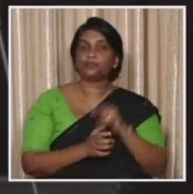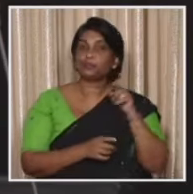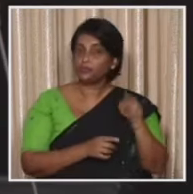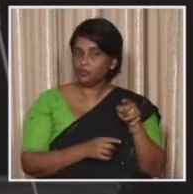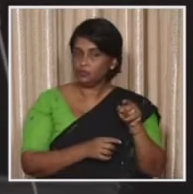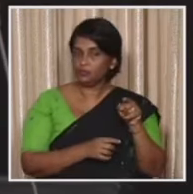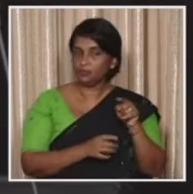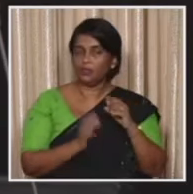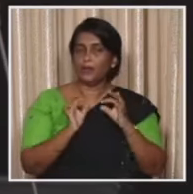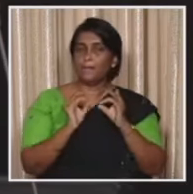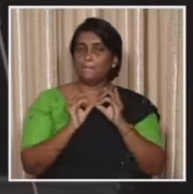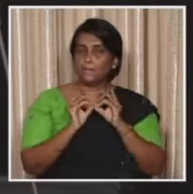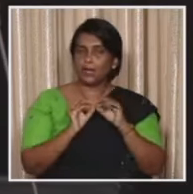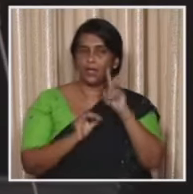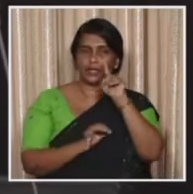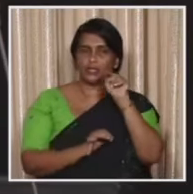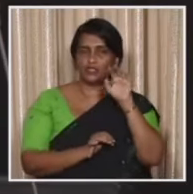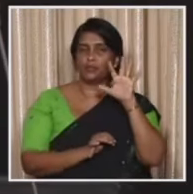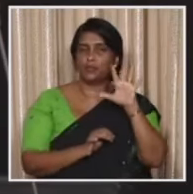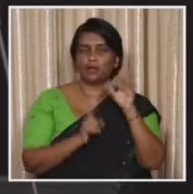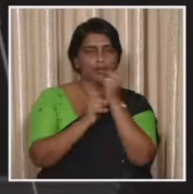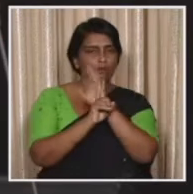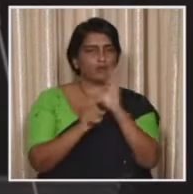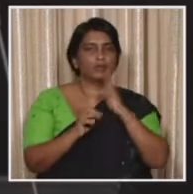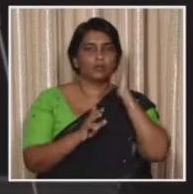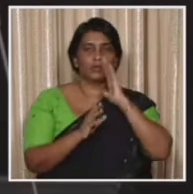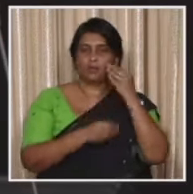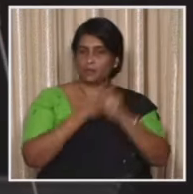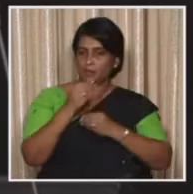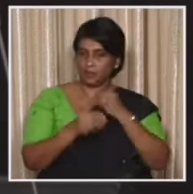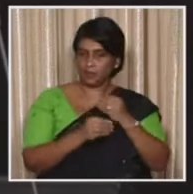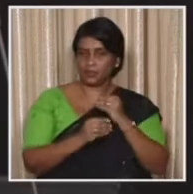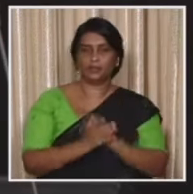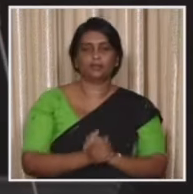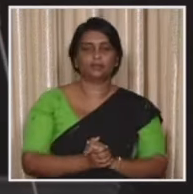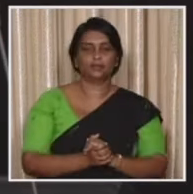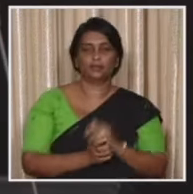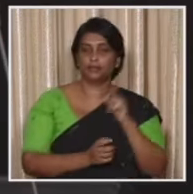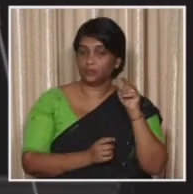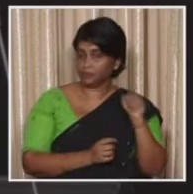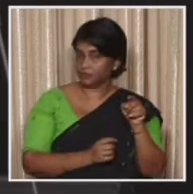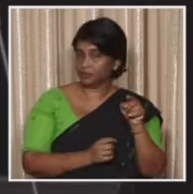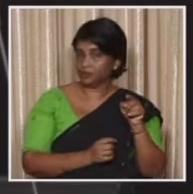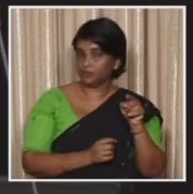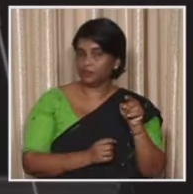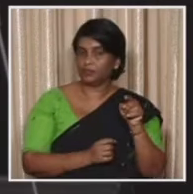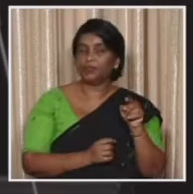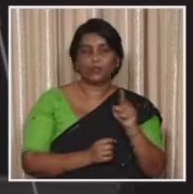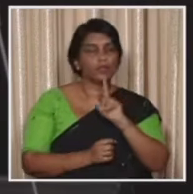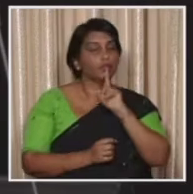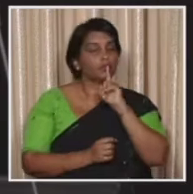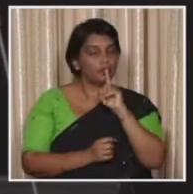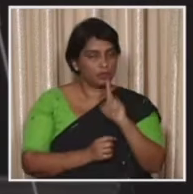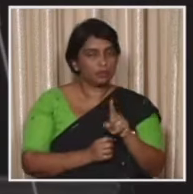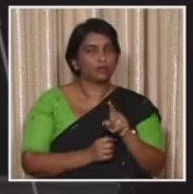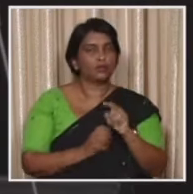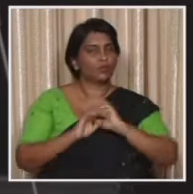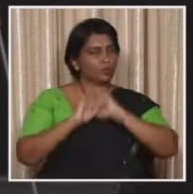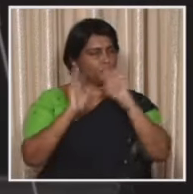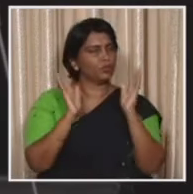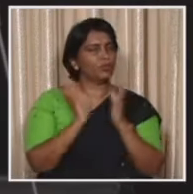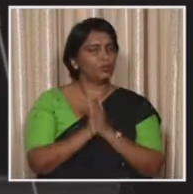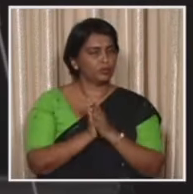එයින් බිලියන 1.5ක්ම ඍජු විදේශ ආයෝජන. එතකොට එතුමා චෝදනා කරනවා නම් මේ